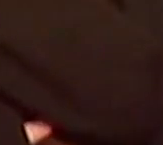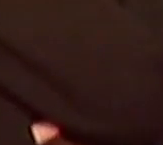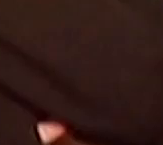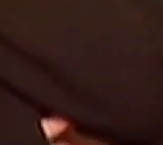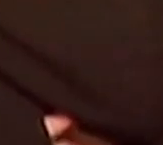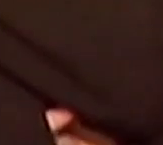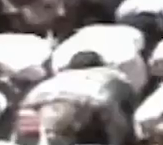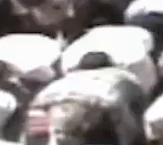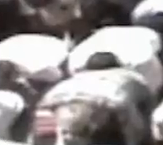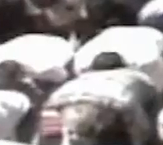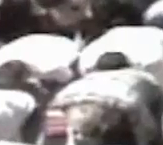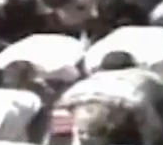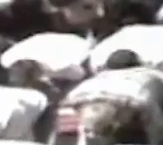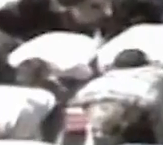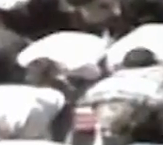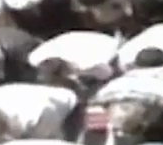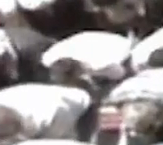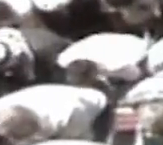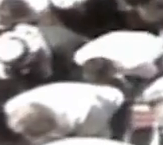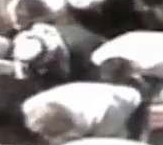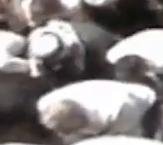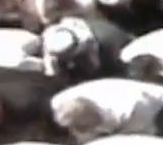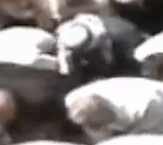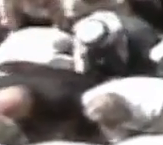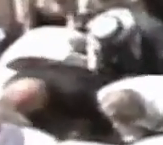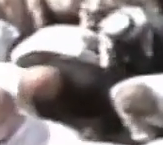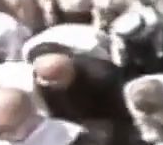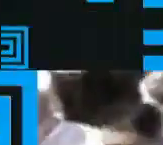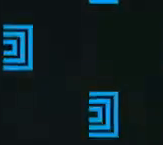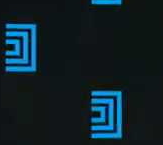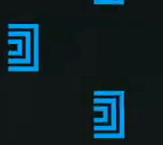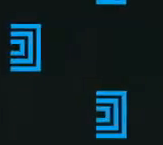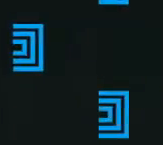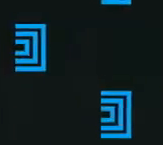ירושלים, בין ירדן וים.